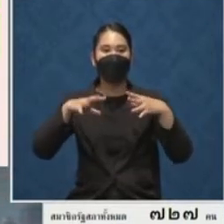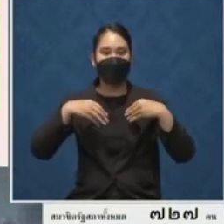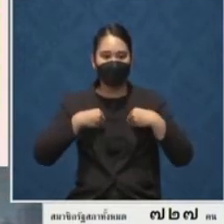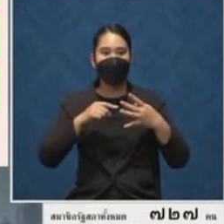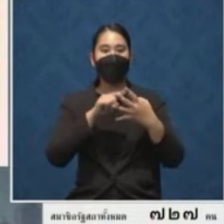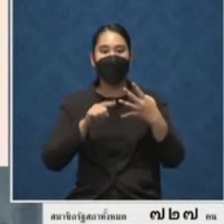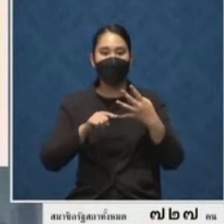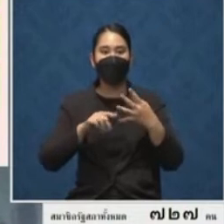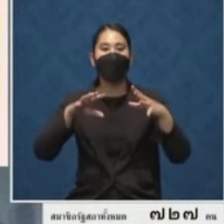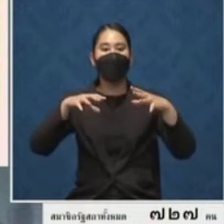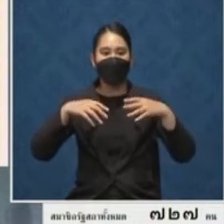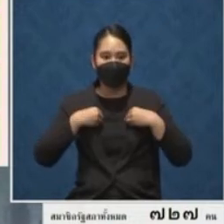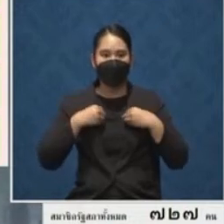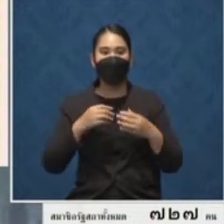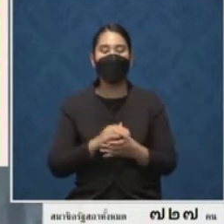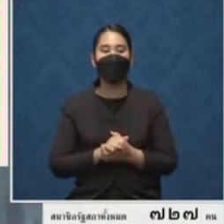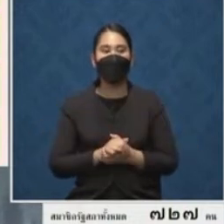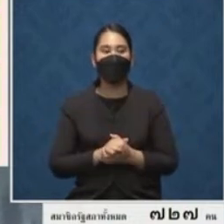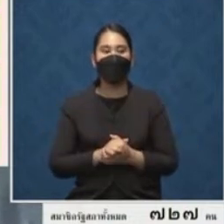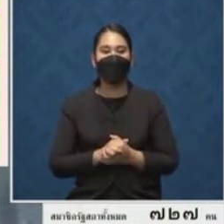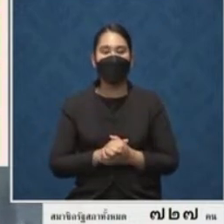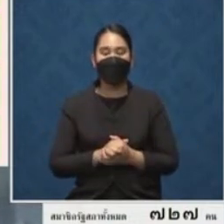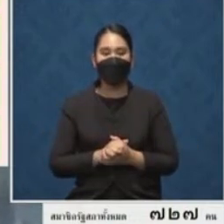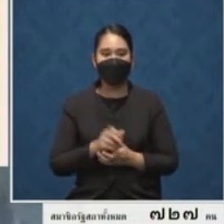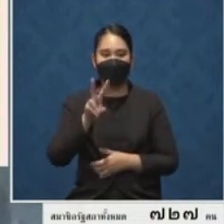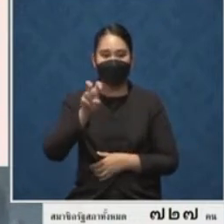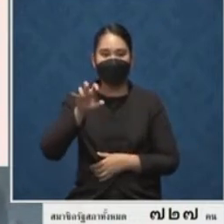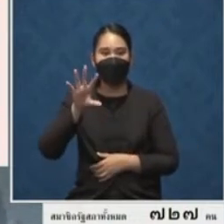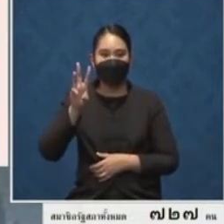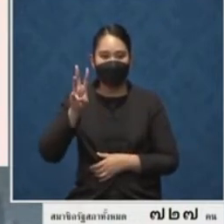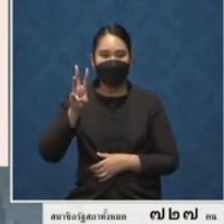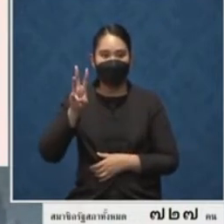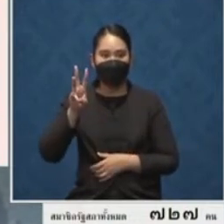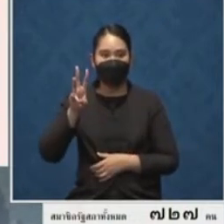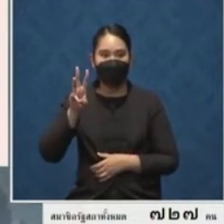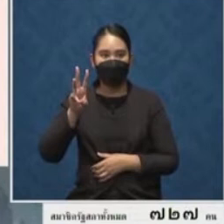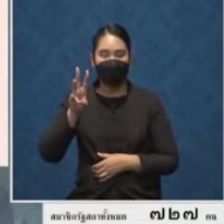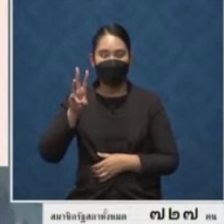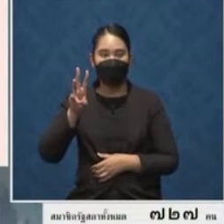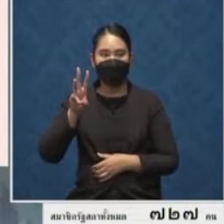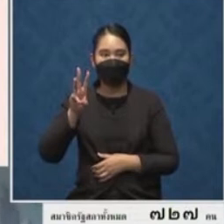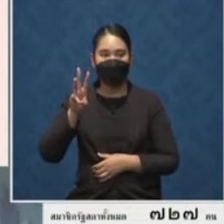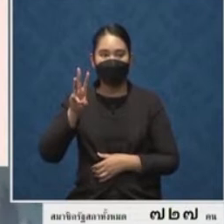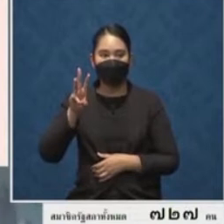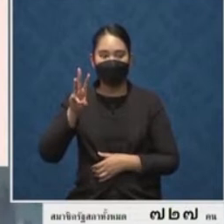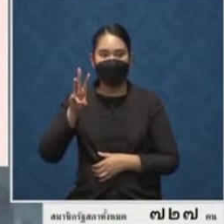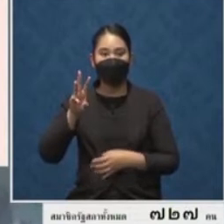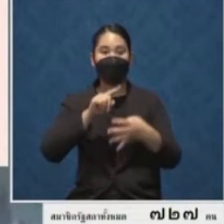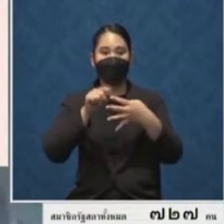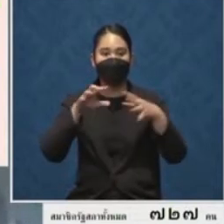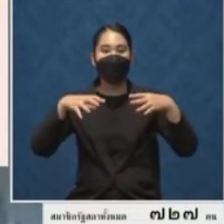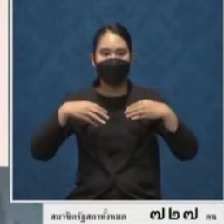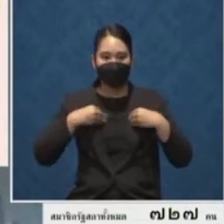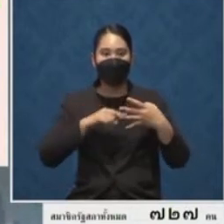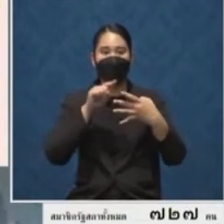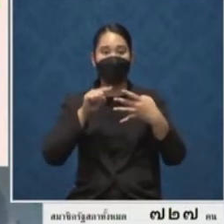รับหลักการ 206นายทายาทเกียรติชูศักดิ ์1รับหลักการ2